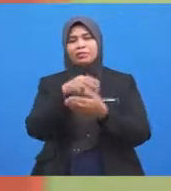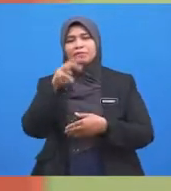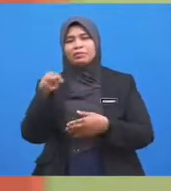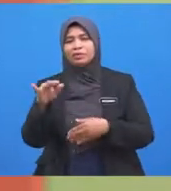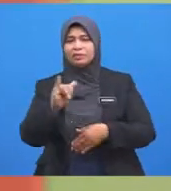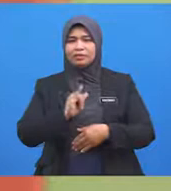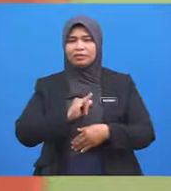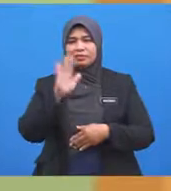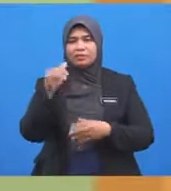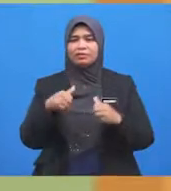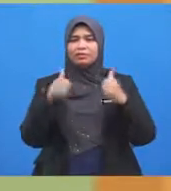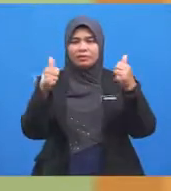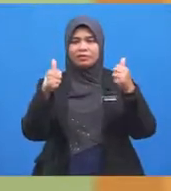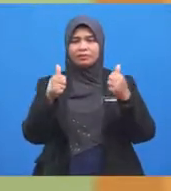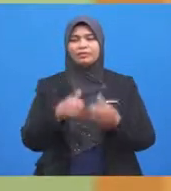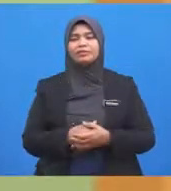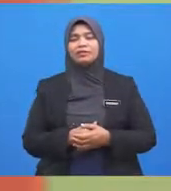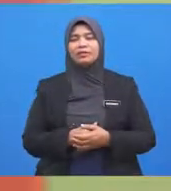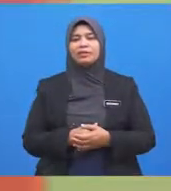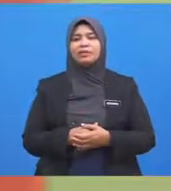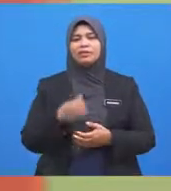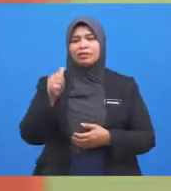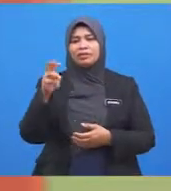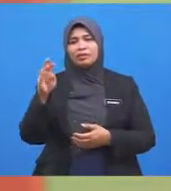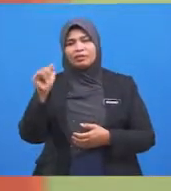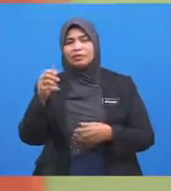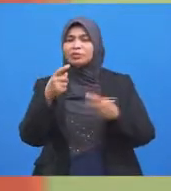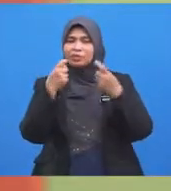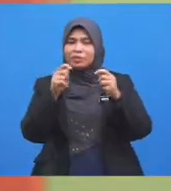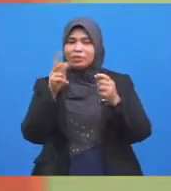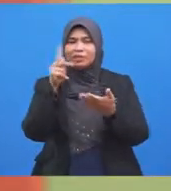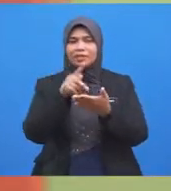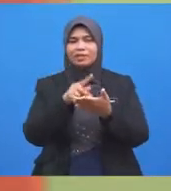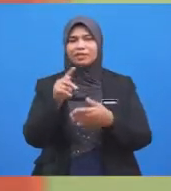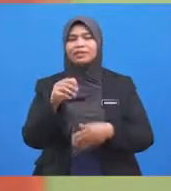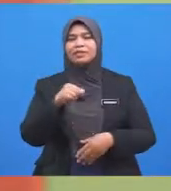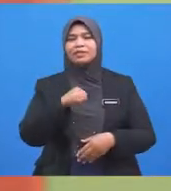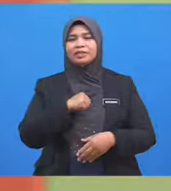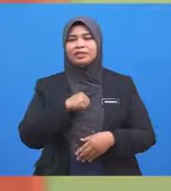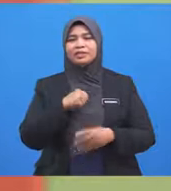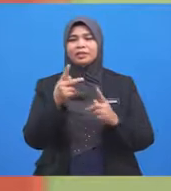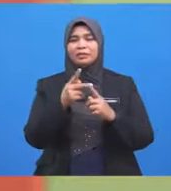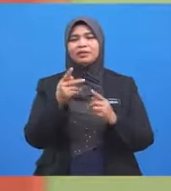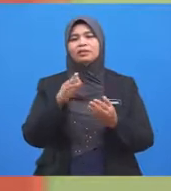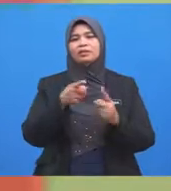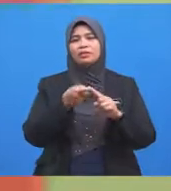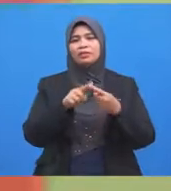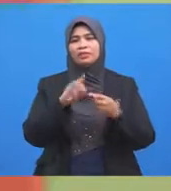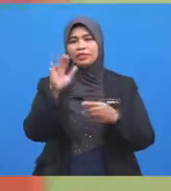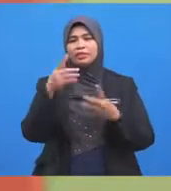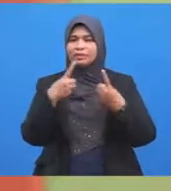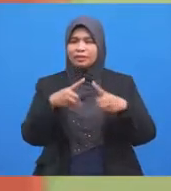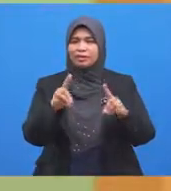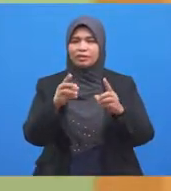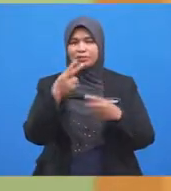saya yang hebat. Amy, cuba kamu memperkenalkan diri kamu kepada kawan-kawan yang sedang